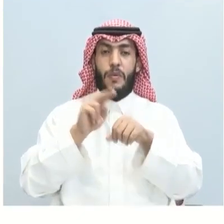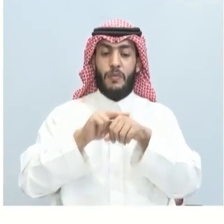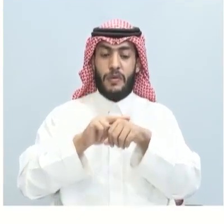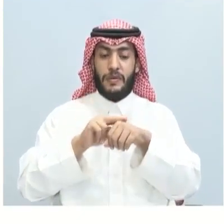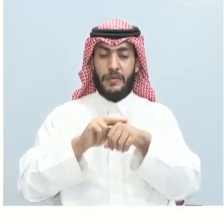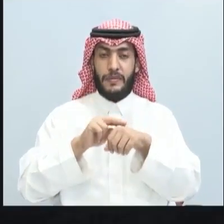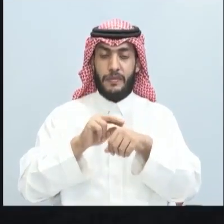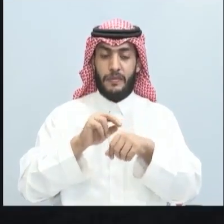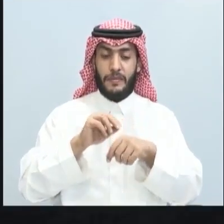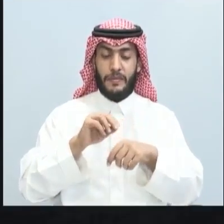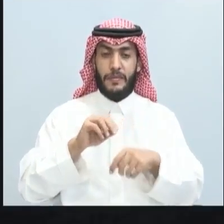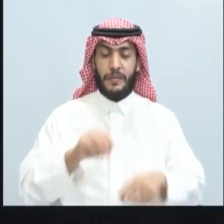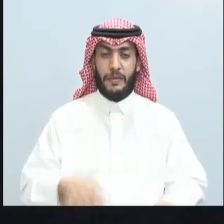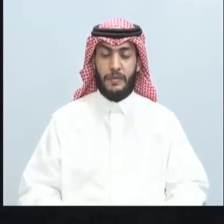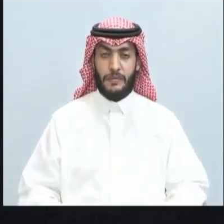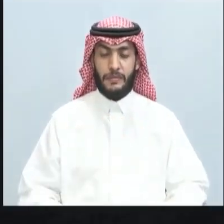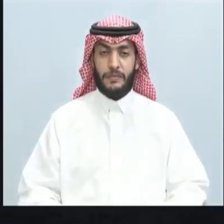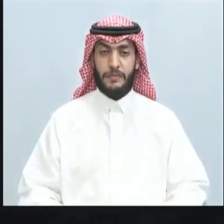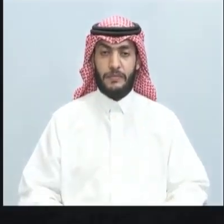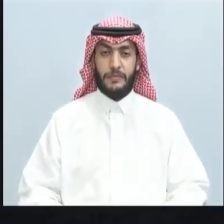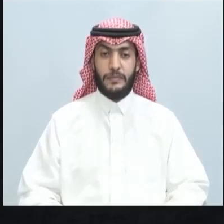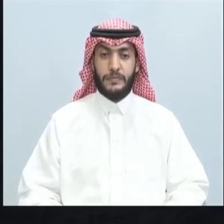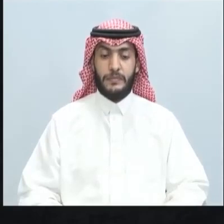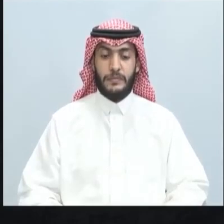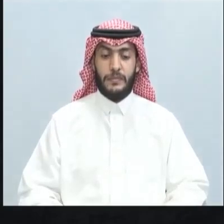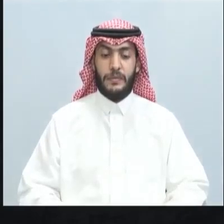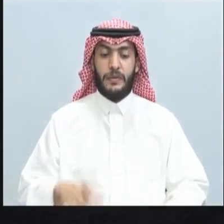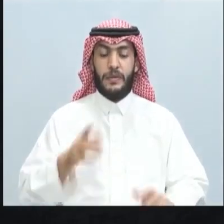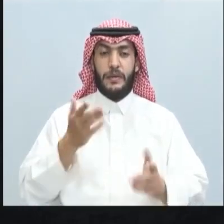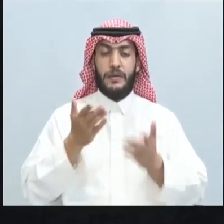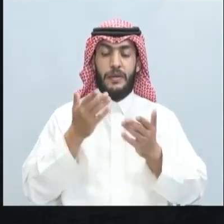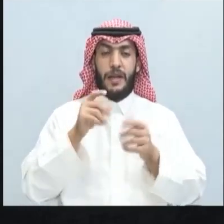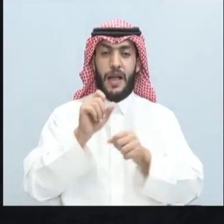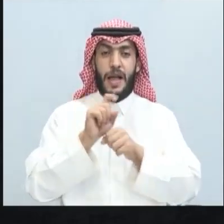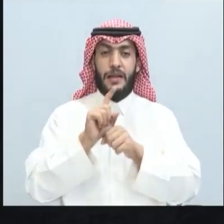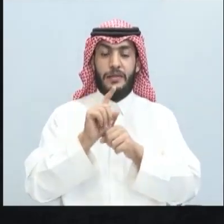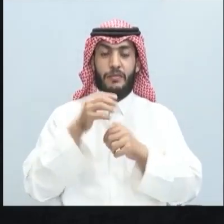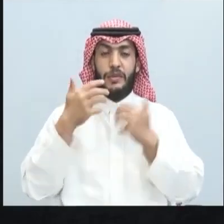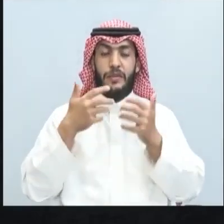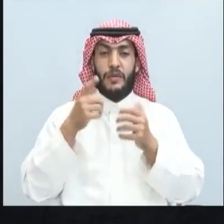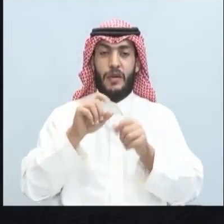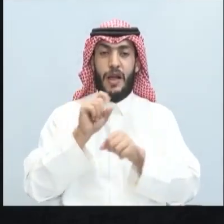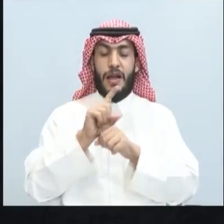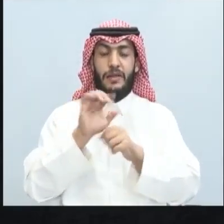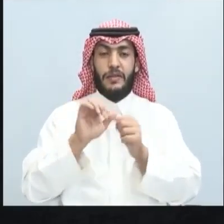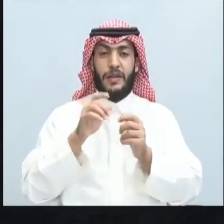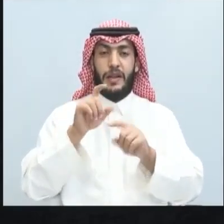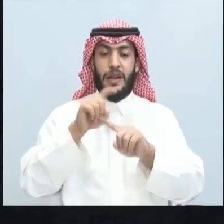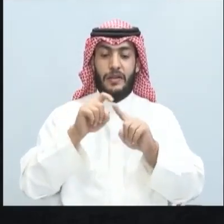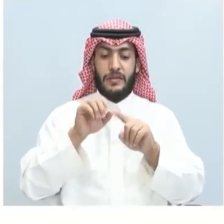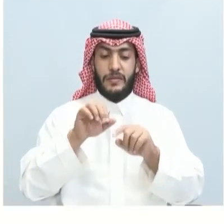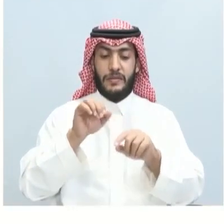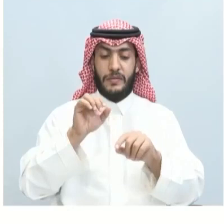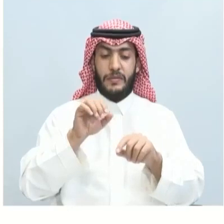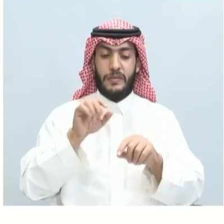اللون بني اللون فيحدث حاله اتزان ما بين الغاز في المتفاعلات والغاز في النواتج اذا